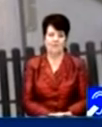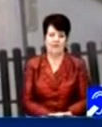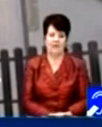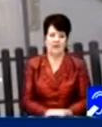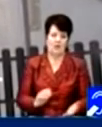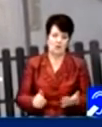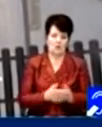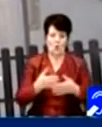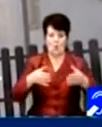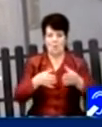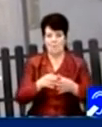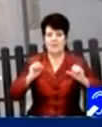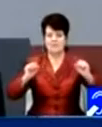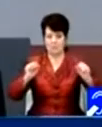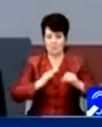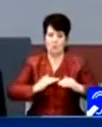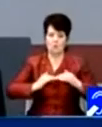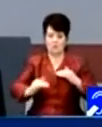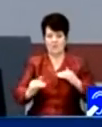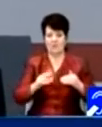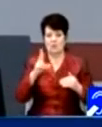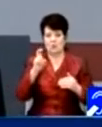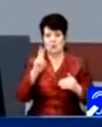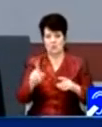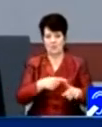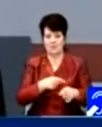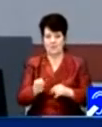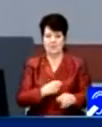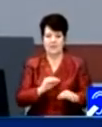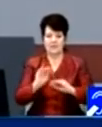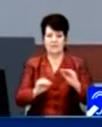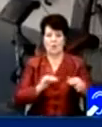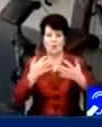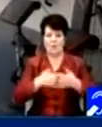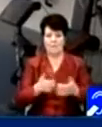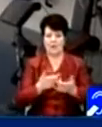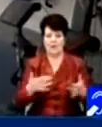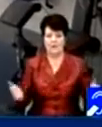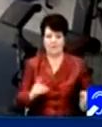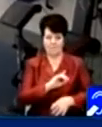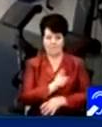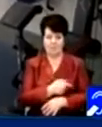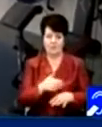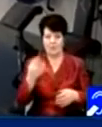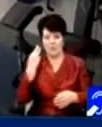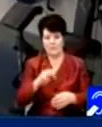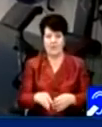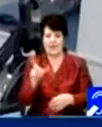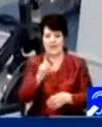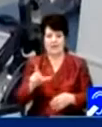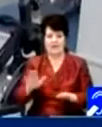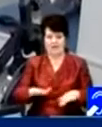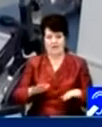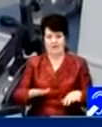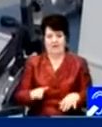Noul complex sportiv are o suprafață de 200 de metri și este dotat cu aparate de forță moderne. Localnicii vor putea practica